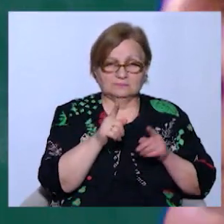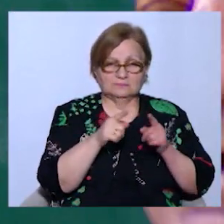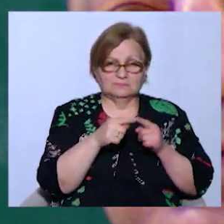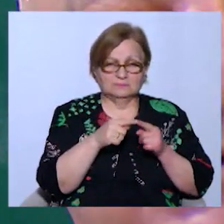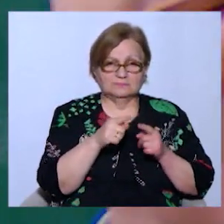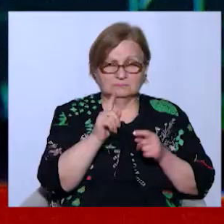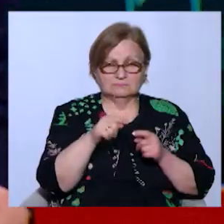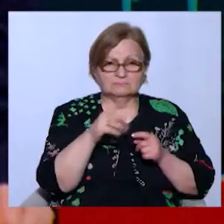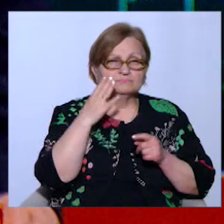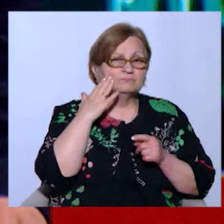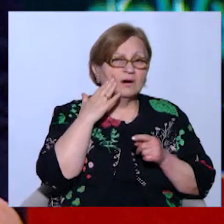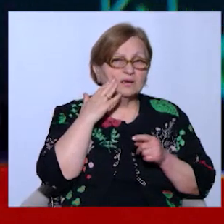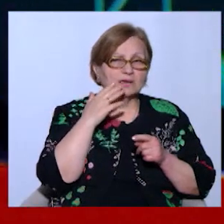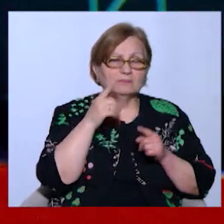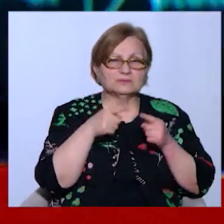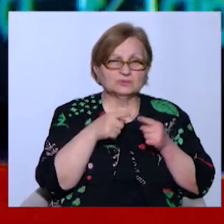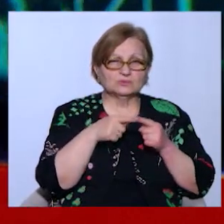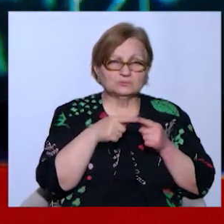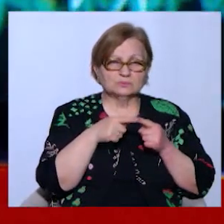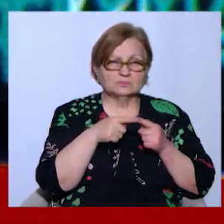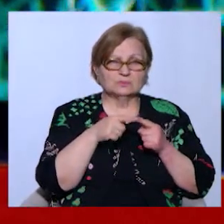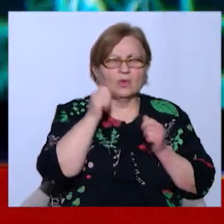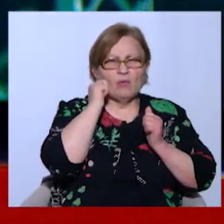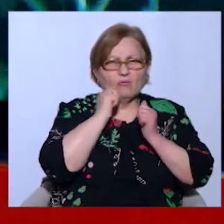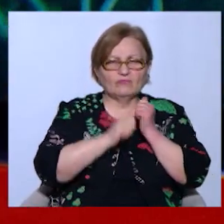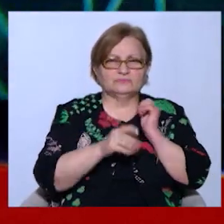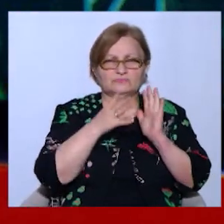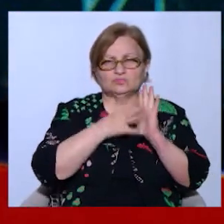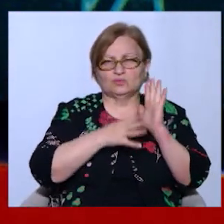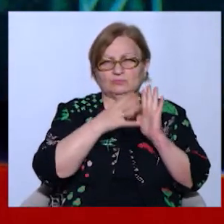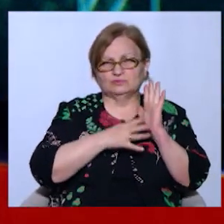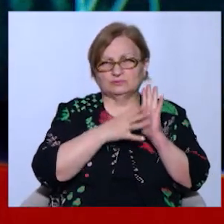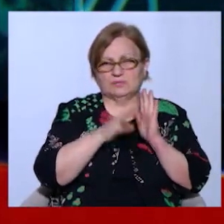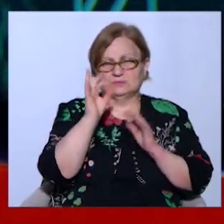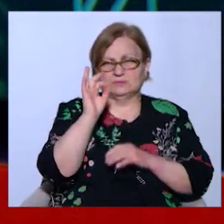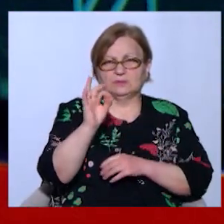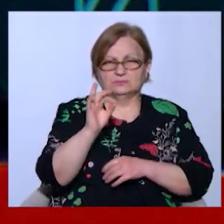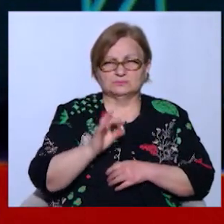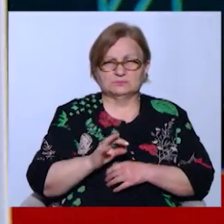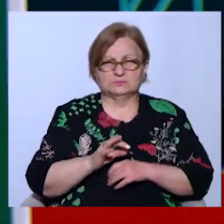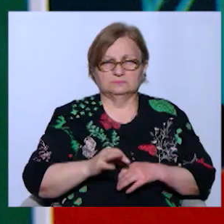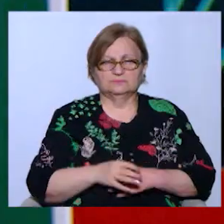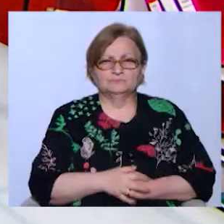და გვახსოვდეს მართი კუთხე არის 80 გრადუსი.